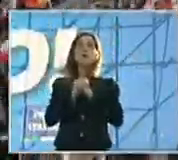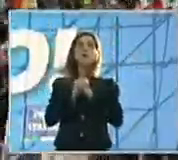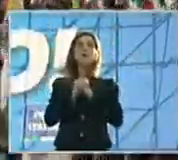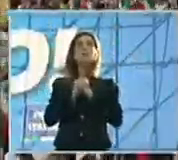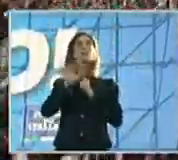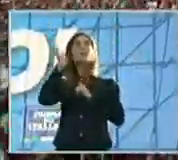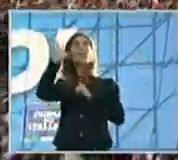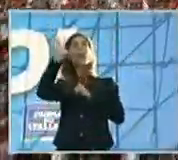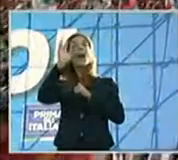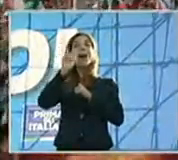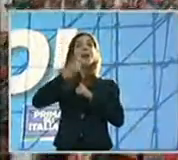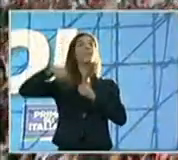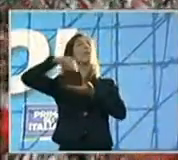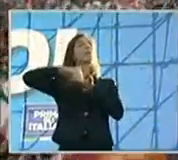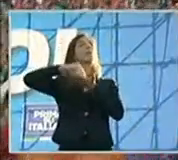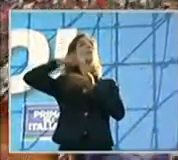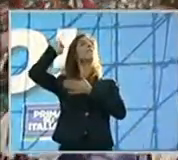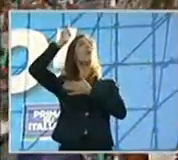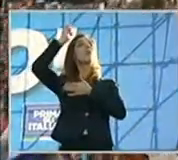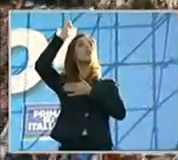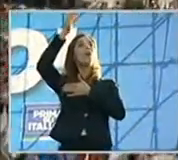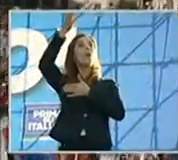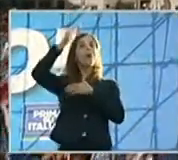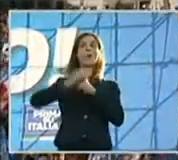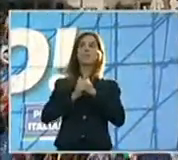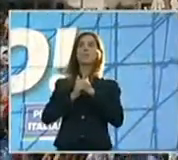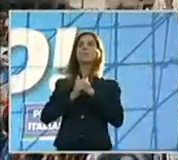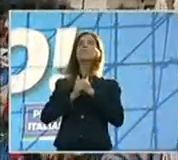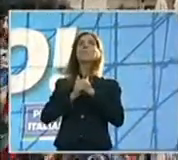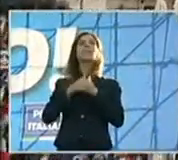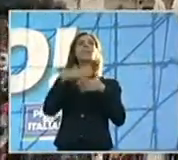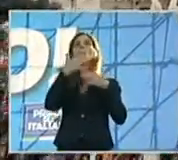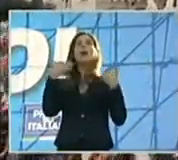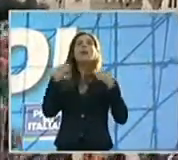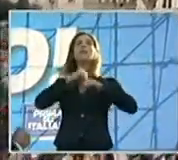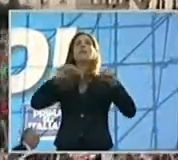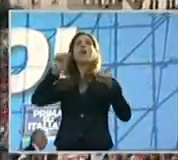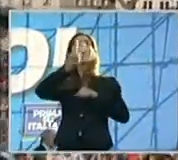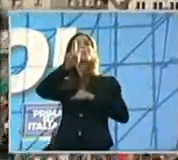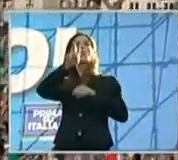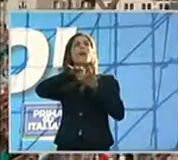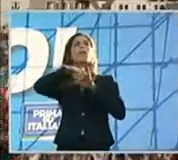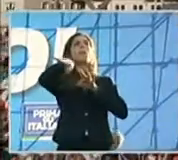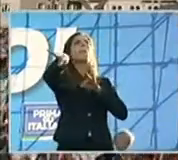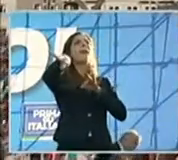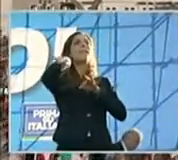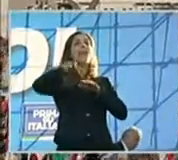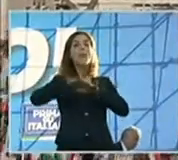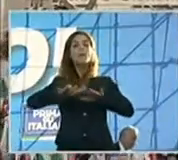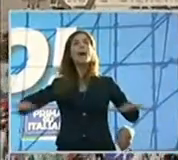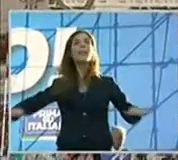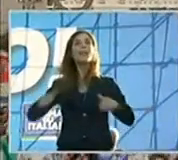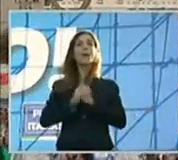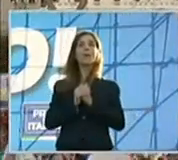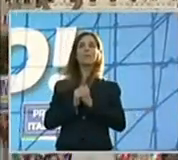dire, visto che c'era stata la dichiarazione anche con qualche polemica sul foglio di Salvini che ha detto l'euro ormai è irreversibile, poi Borghi